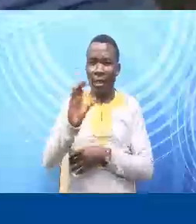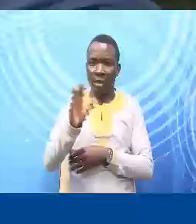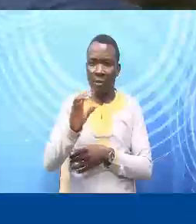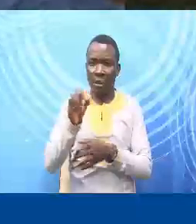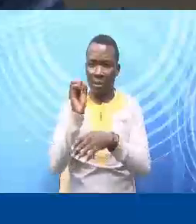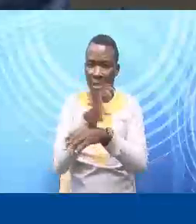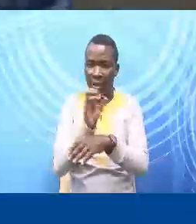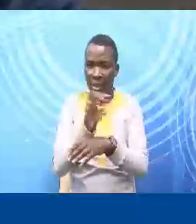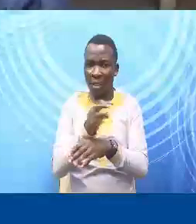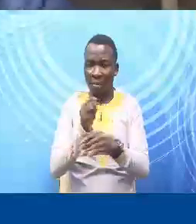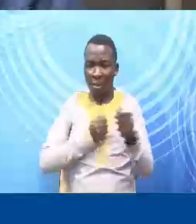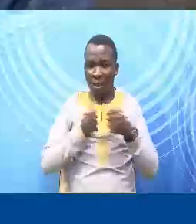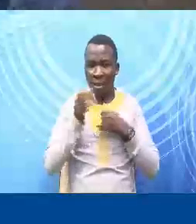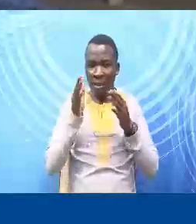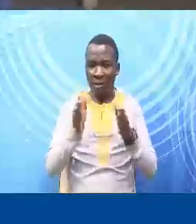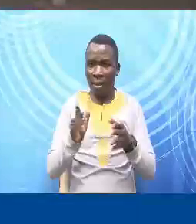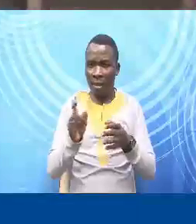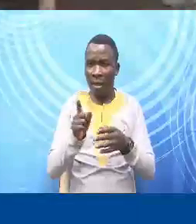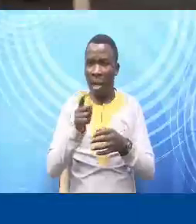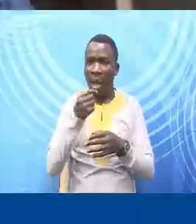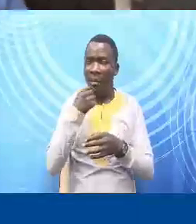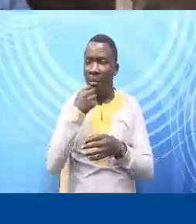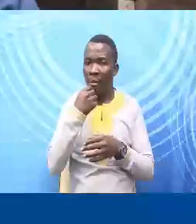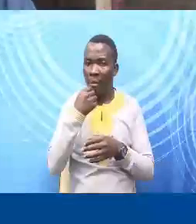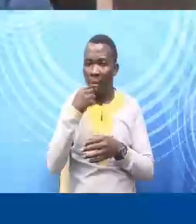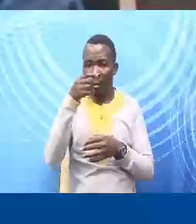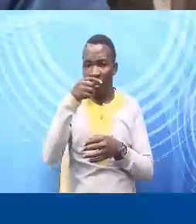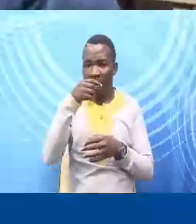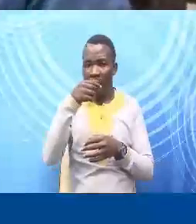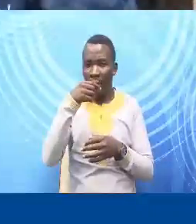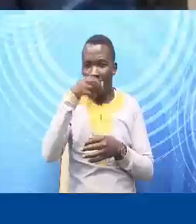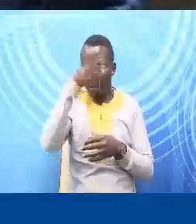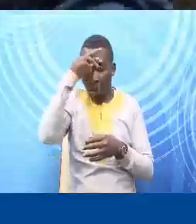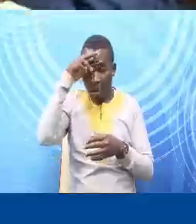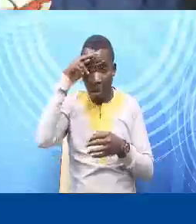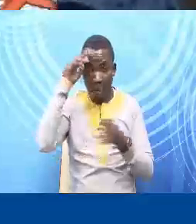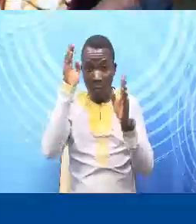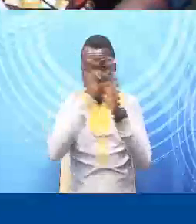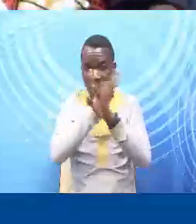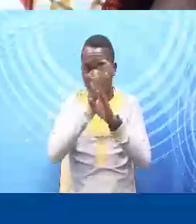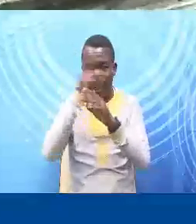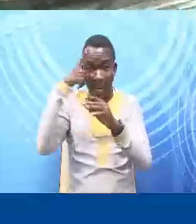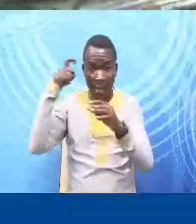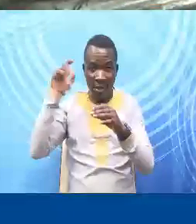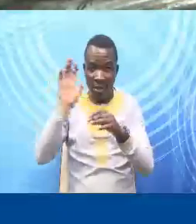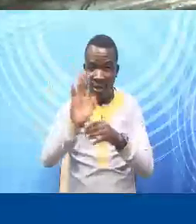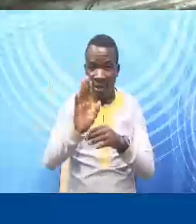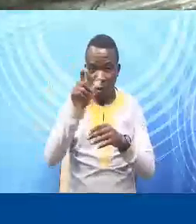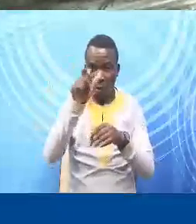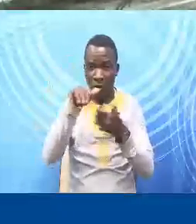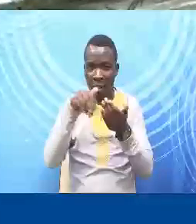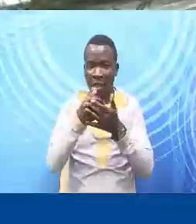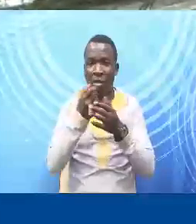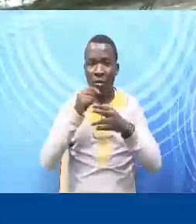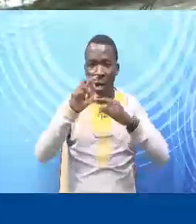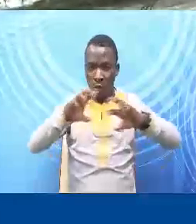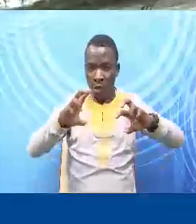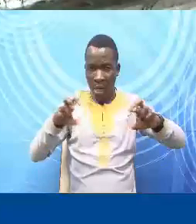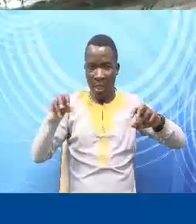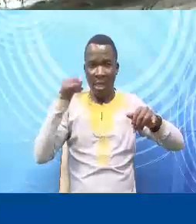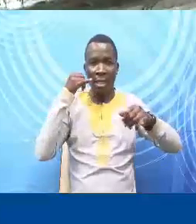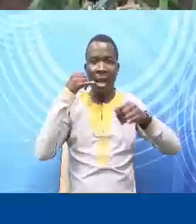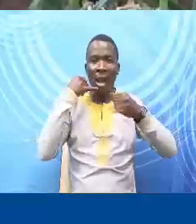inama Abanyarwanda ko nta mpamvu yo gupfukirana inzozi zawe, ahubwo buri wese agomba gushaka amakuru y'ibyo yumva yakora nawe